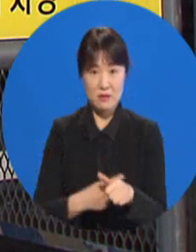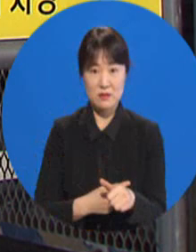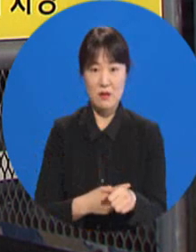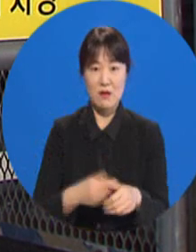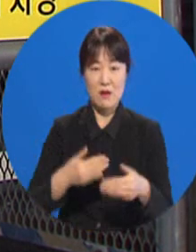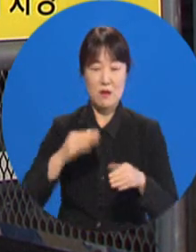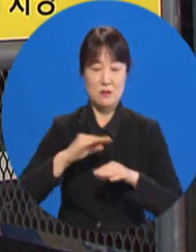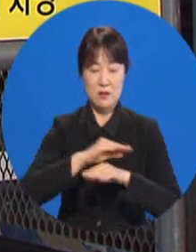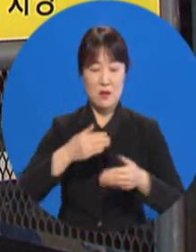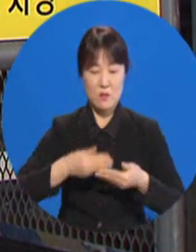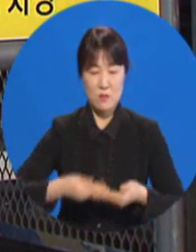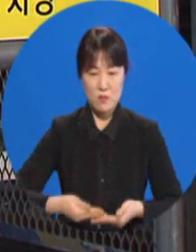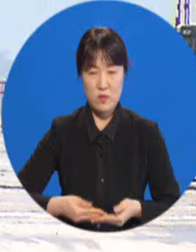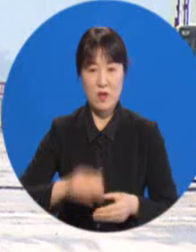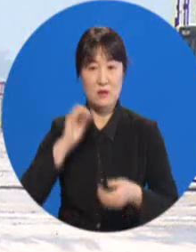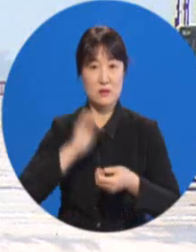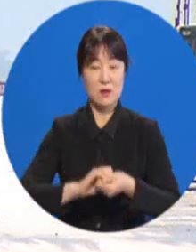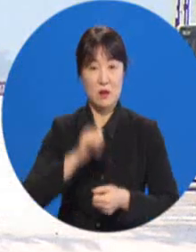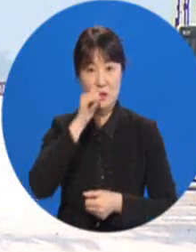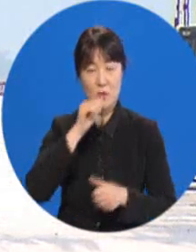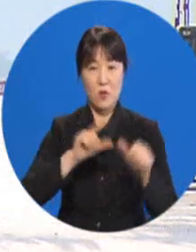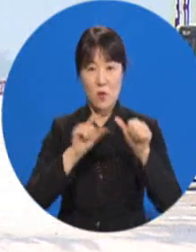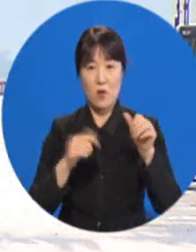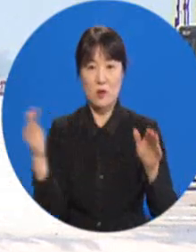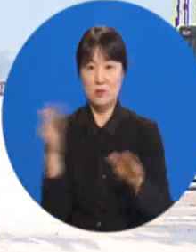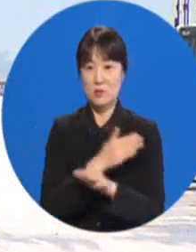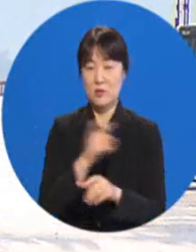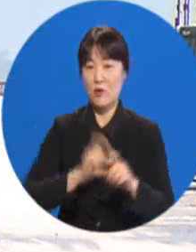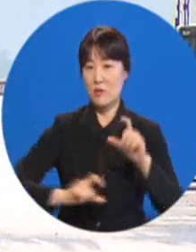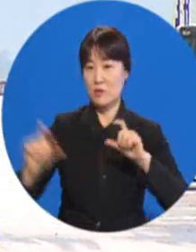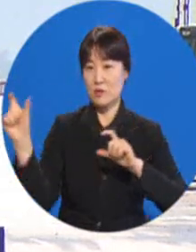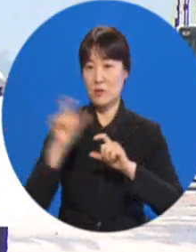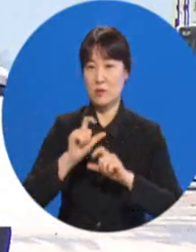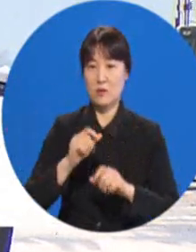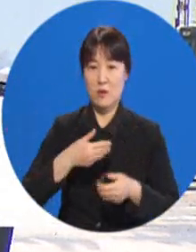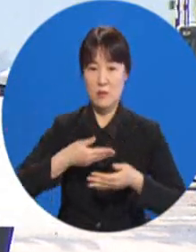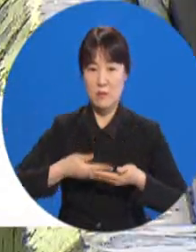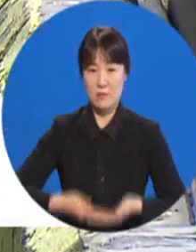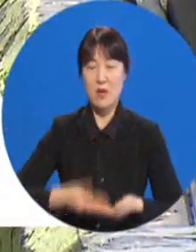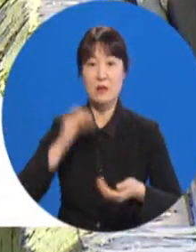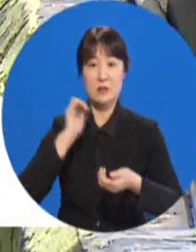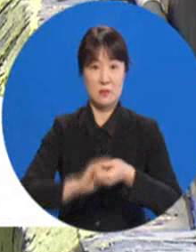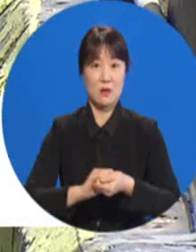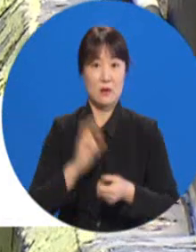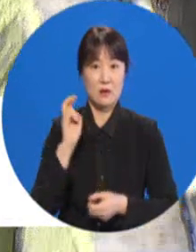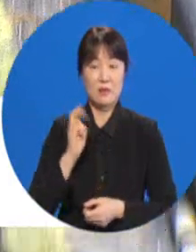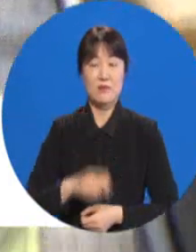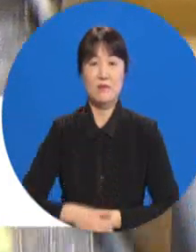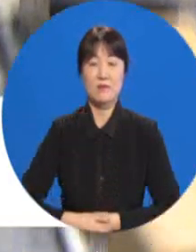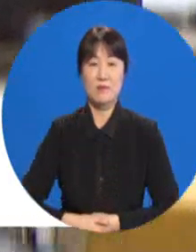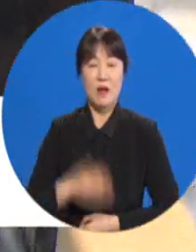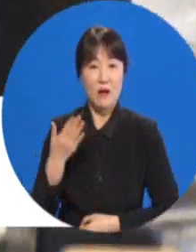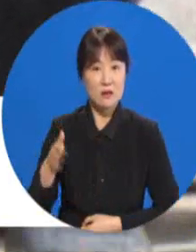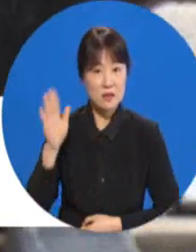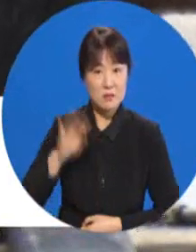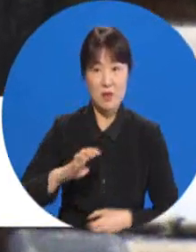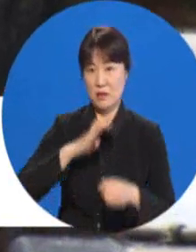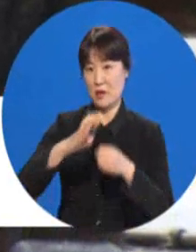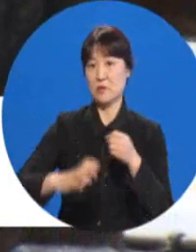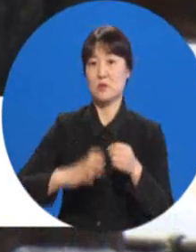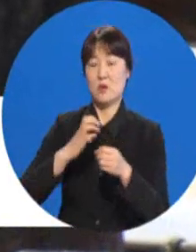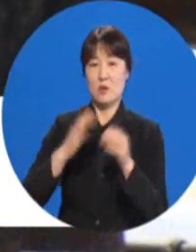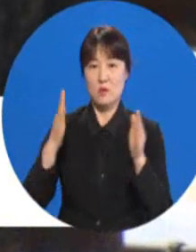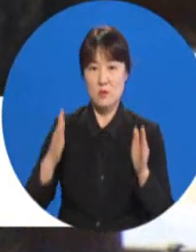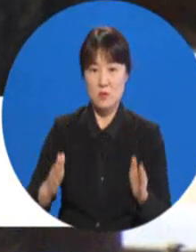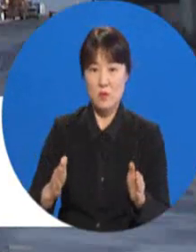무게가 제한되고 올해 5월부터는 강도 높은 하중 제한이 예고돼 있는 상황. 그러나 40년이 넘은